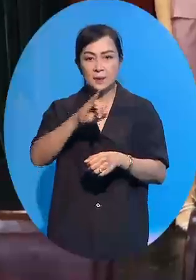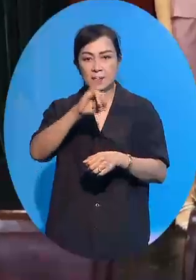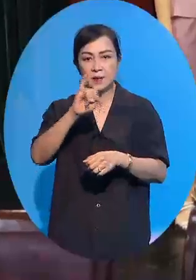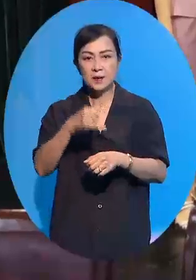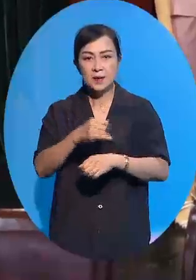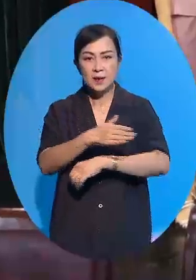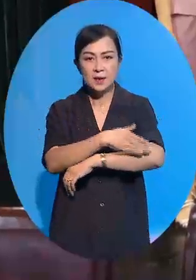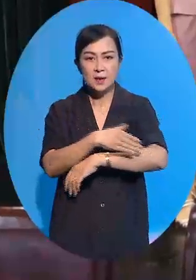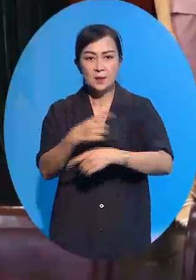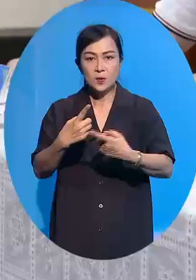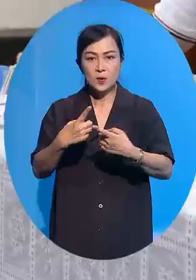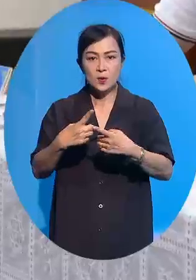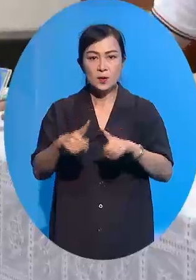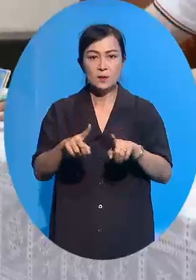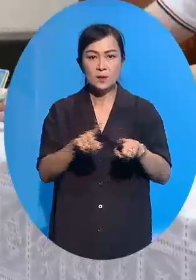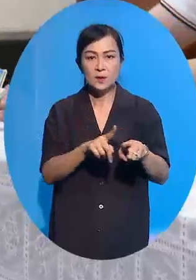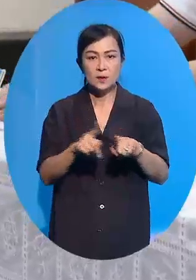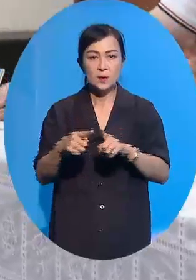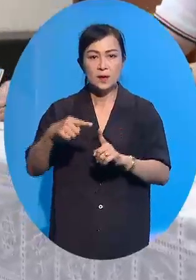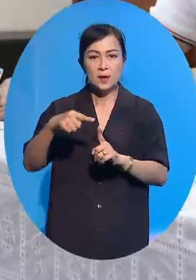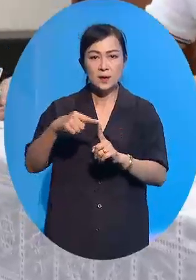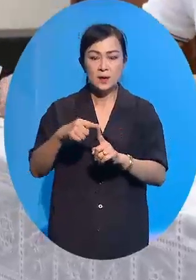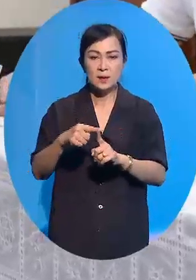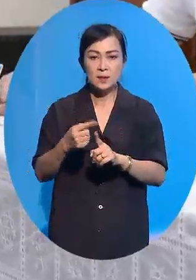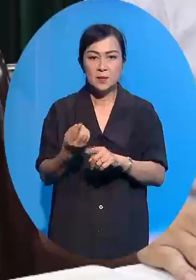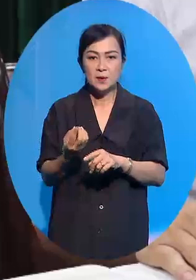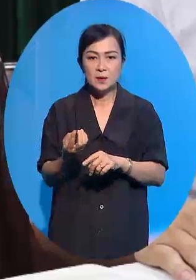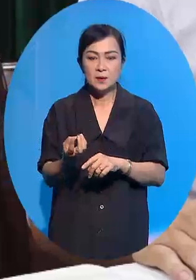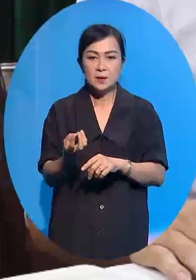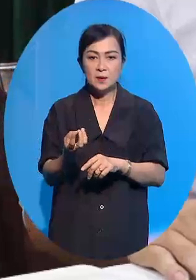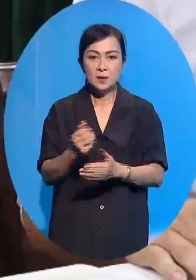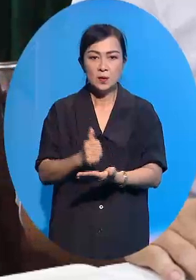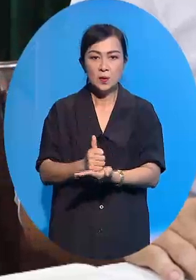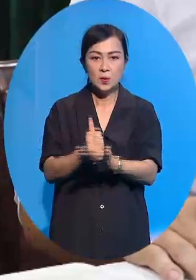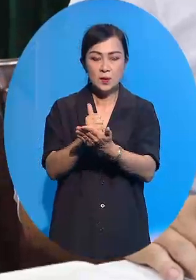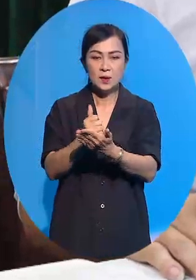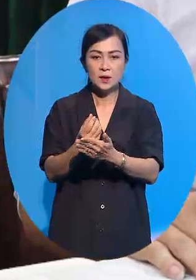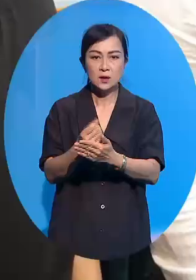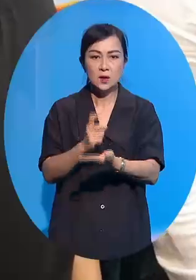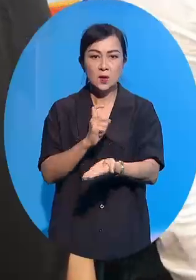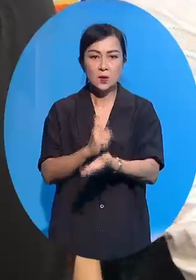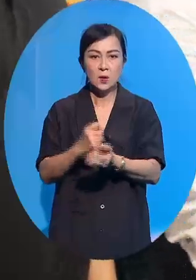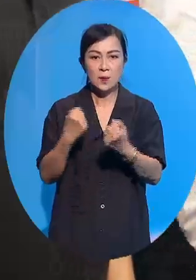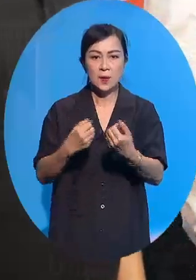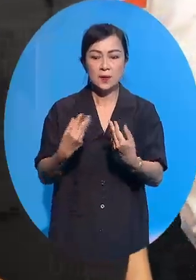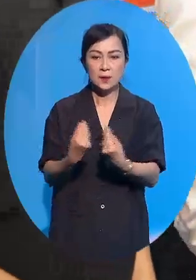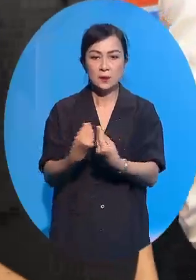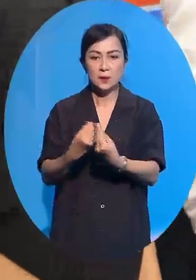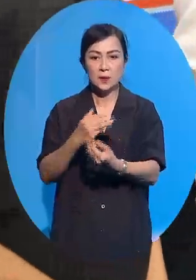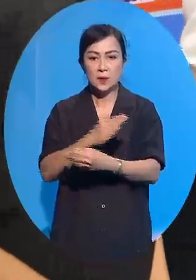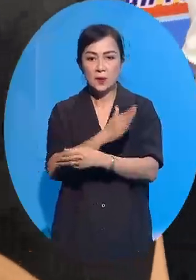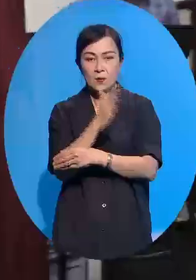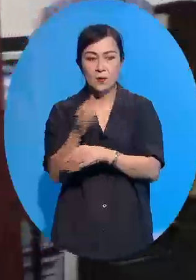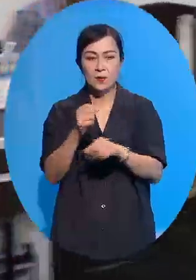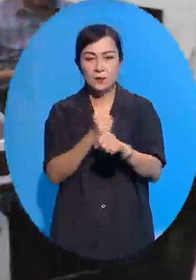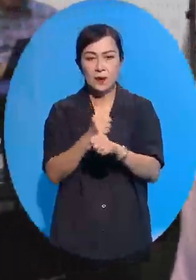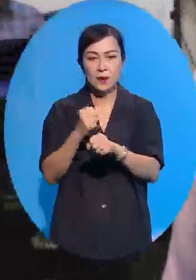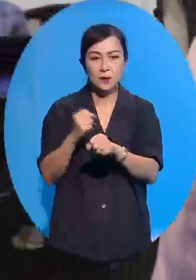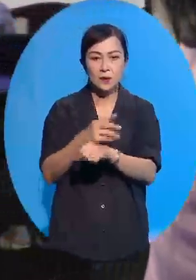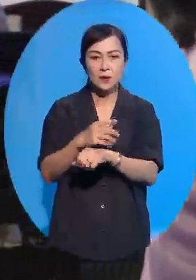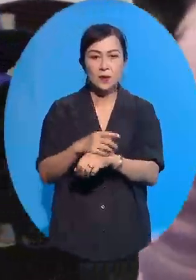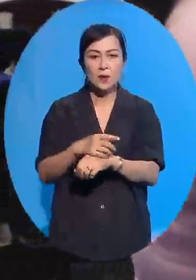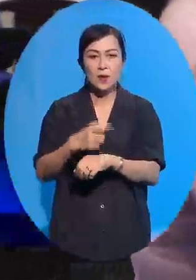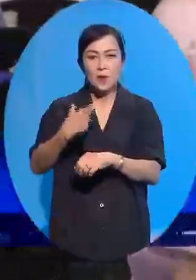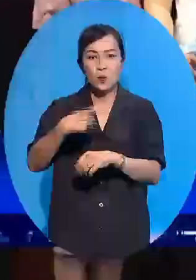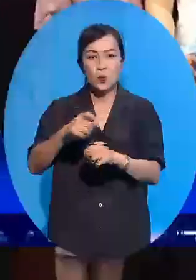đồng nhằm giúp doanh nghiệp, hộ kinh doanh được tiếp cận nguồn vốn vay ưu đãi, có nguồn lực tài chính đủ mạnh để đầu tư phát triển sản xuất kinh doanh, cùng Ủy